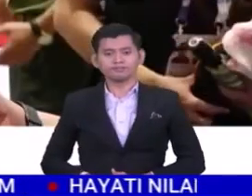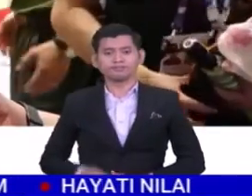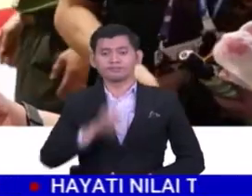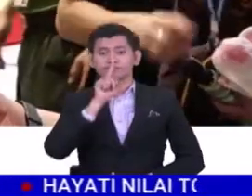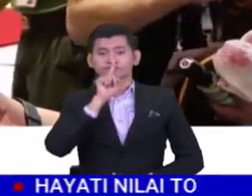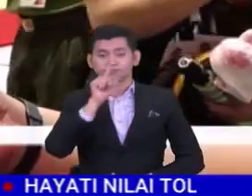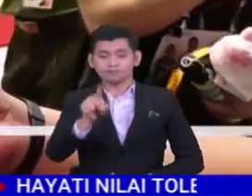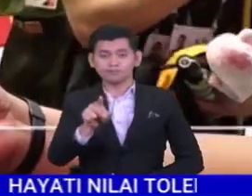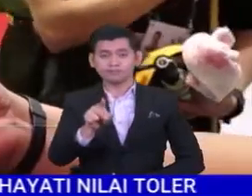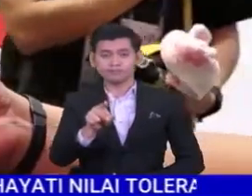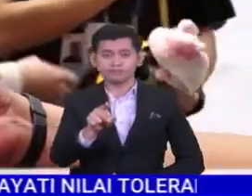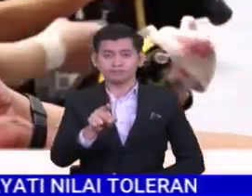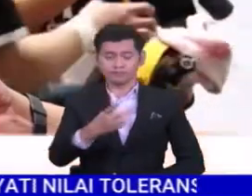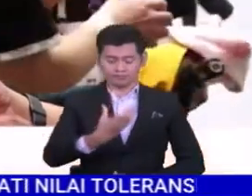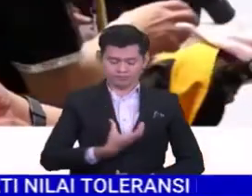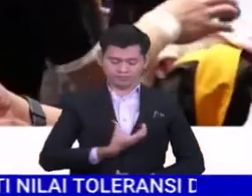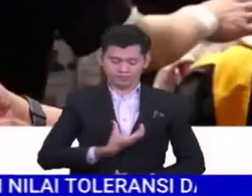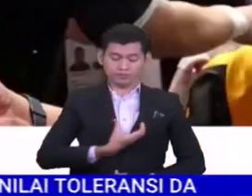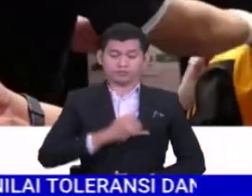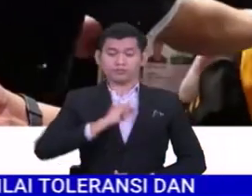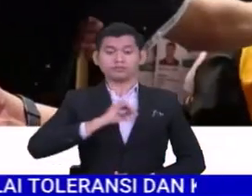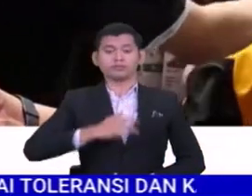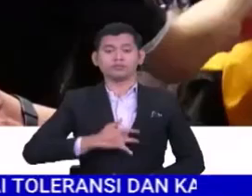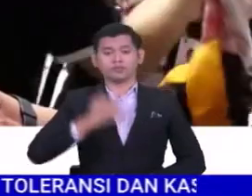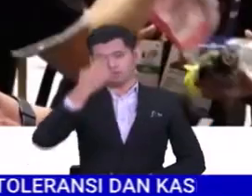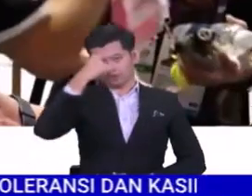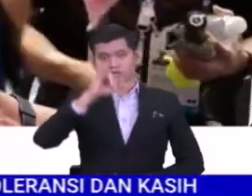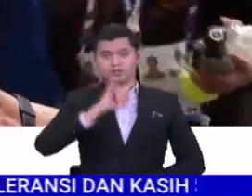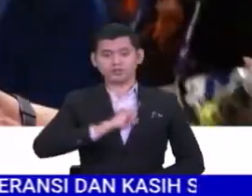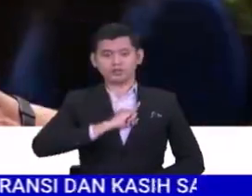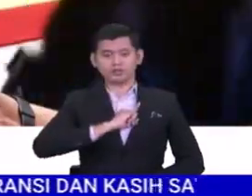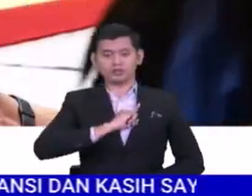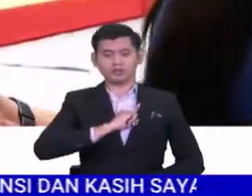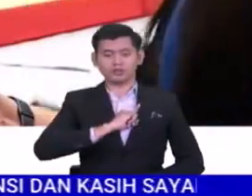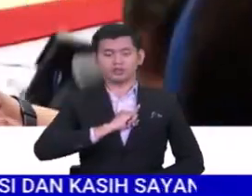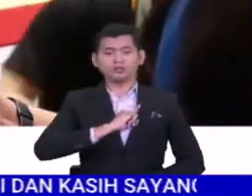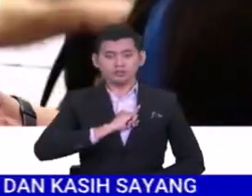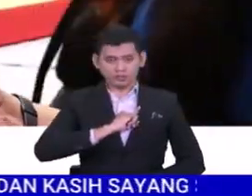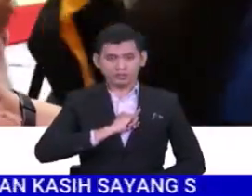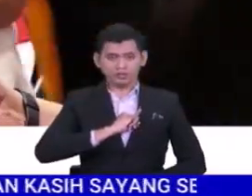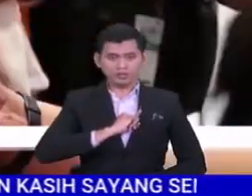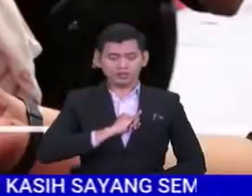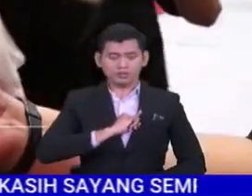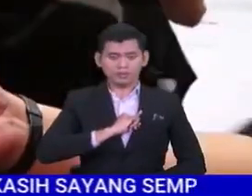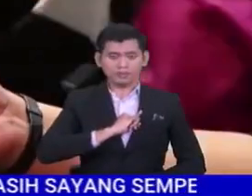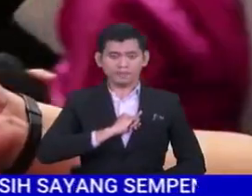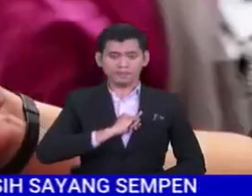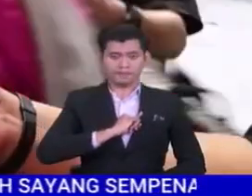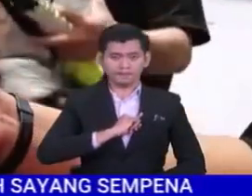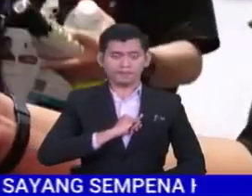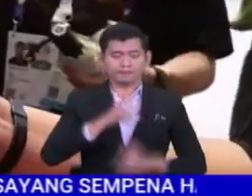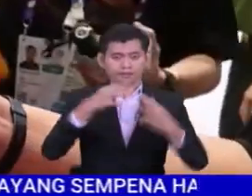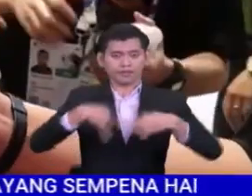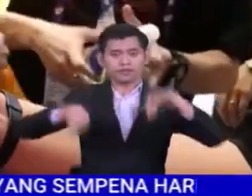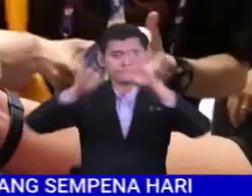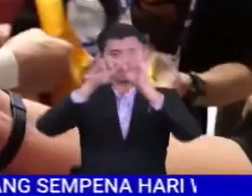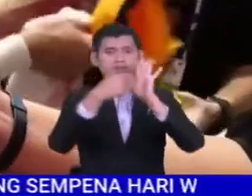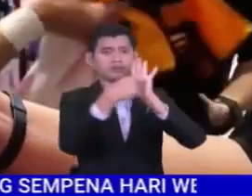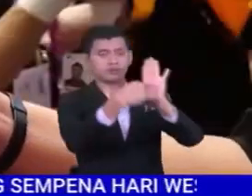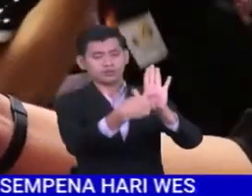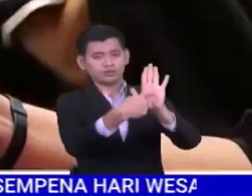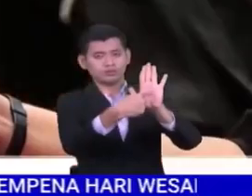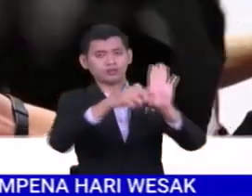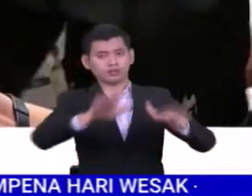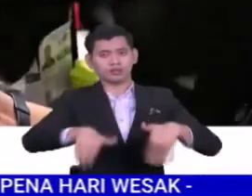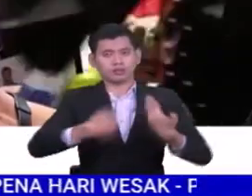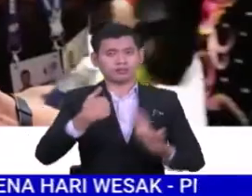Actually, the medal, I rasa, for me, is not the most important thing. The most important thing is mereka punya performance. Yes,